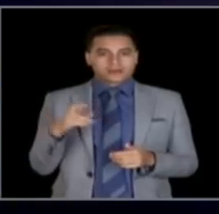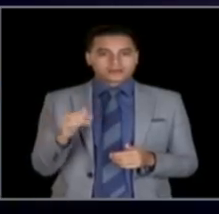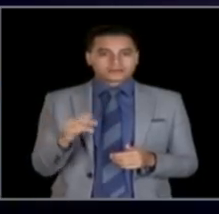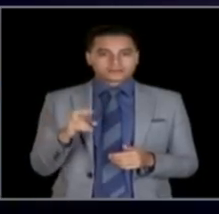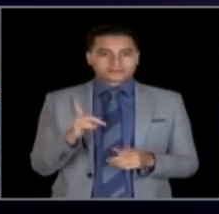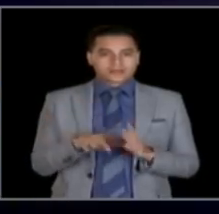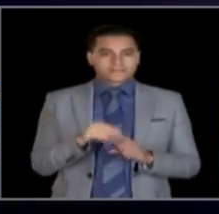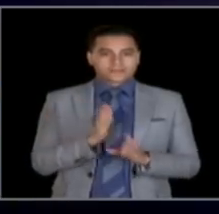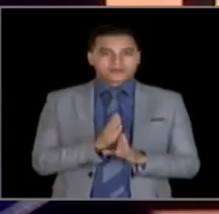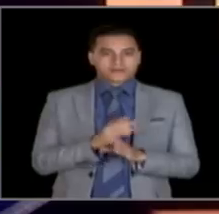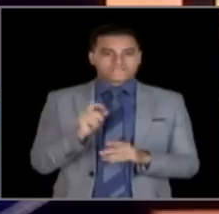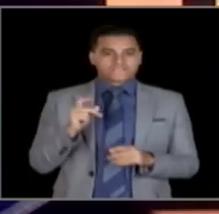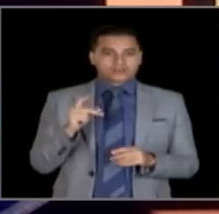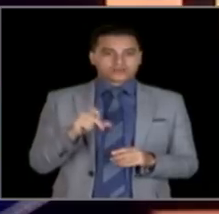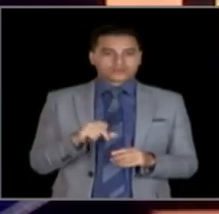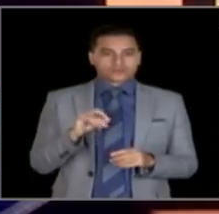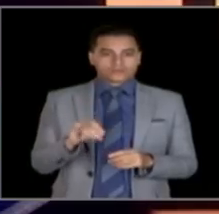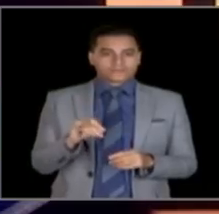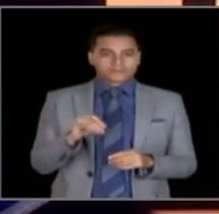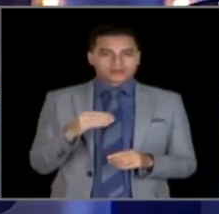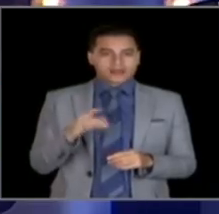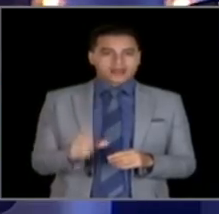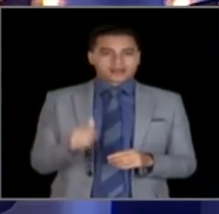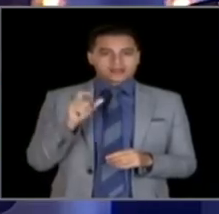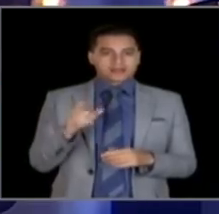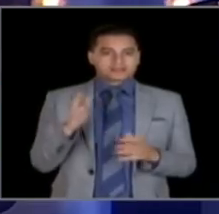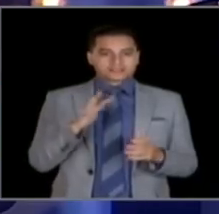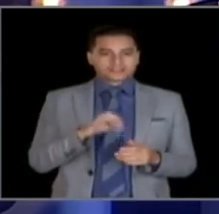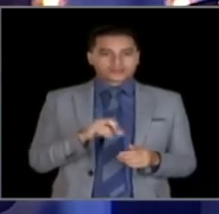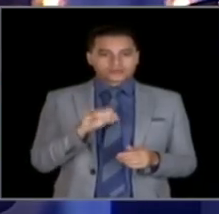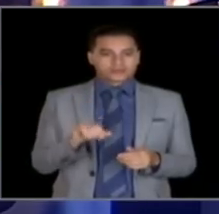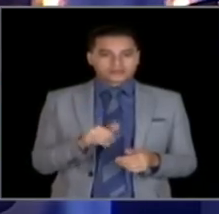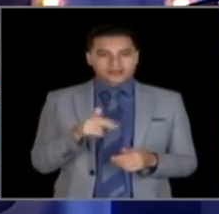دور فطوم. أيوة صح. أيوة. حنان شوقي ألاء